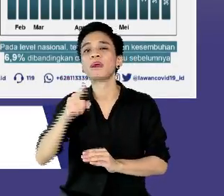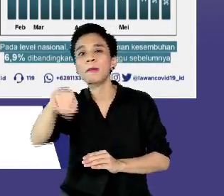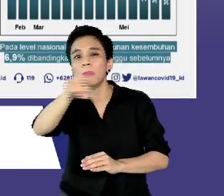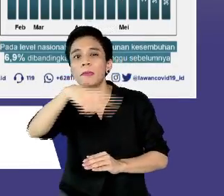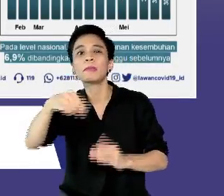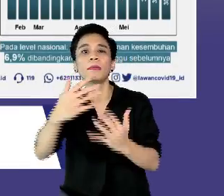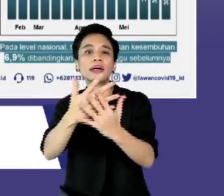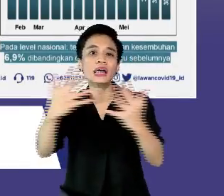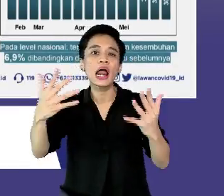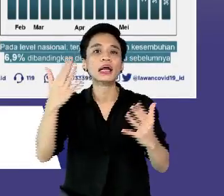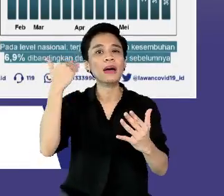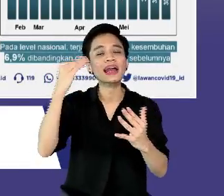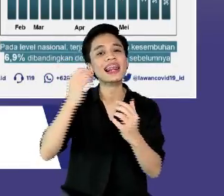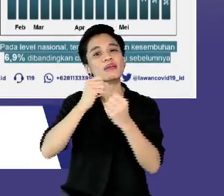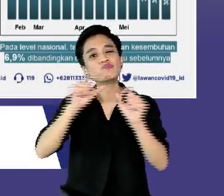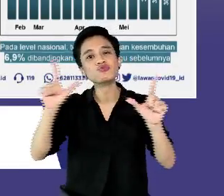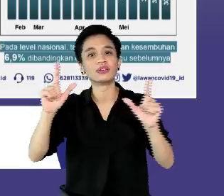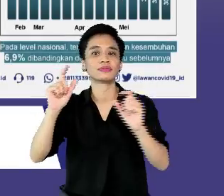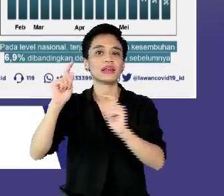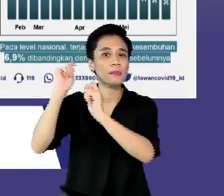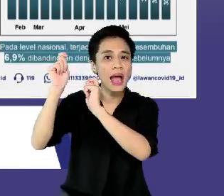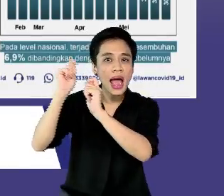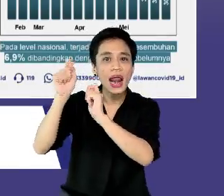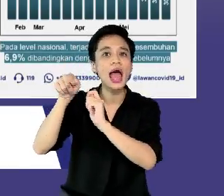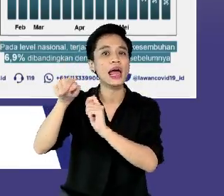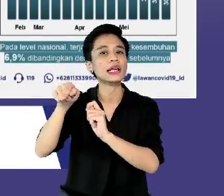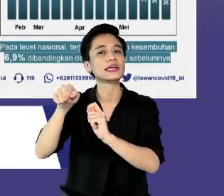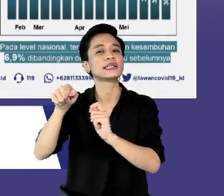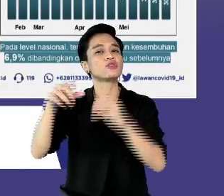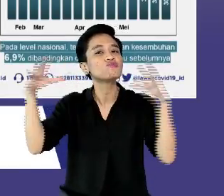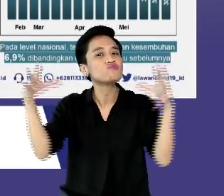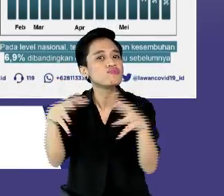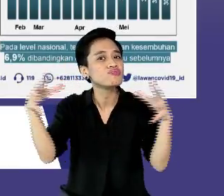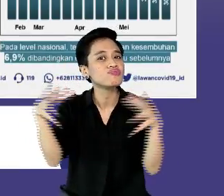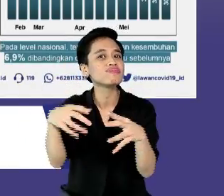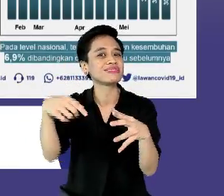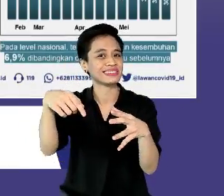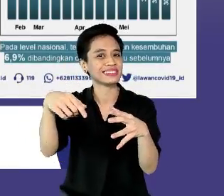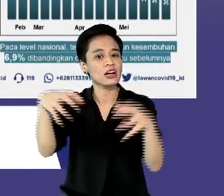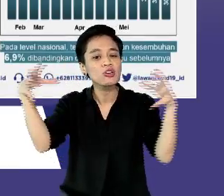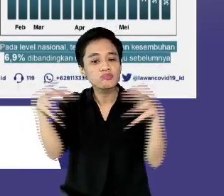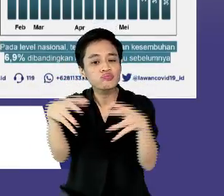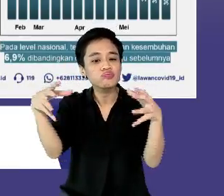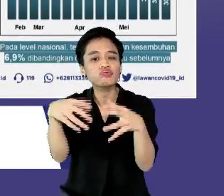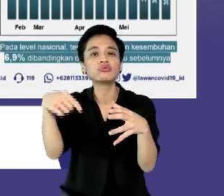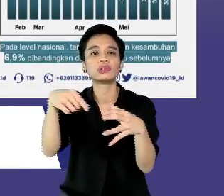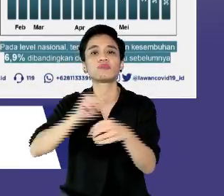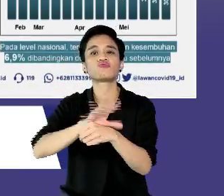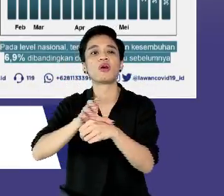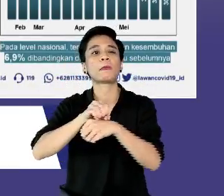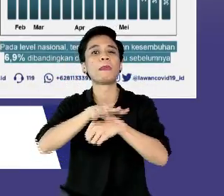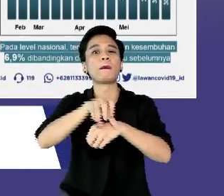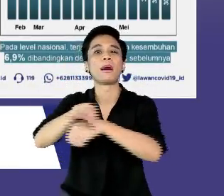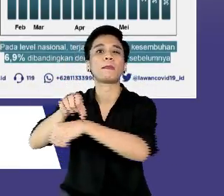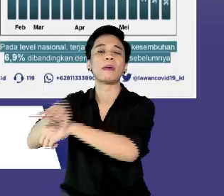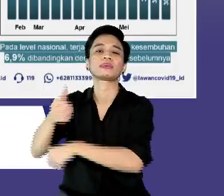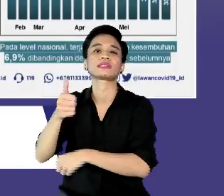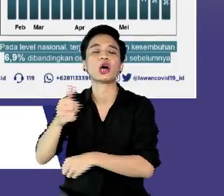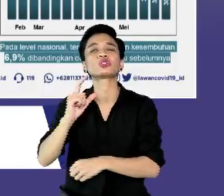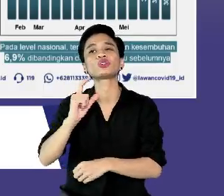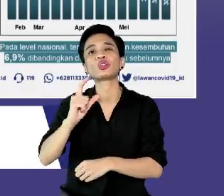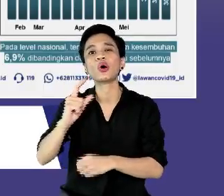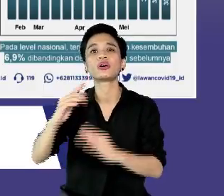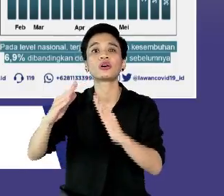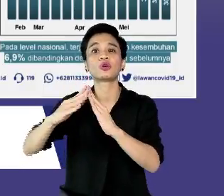pada periode libur Idul Fitri yang menimbulkan kerumunan dan meningkatkan potensi penularan seperti mengunjungi